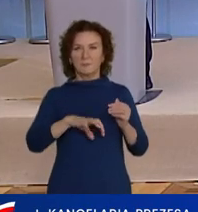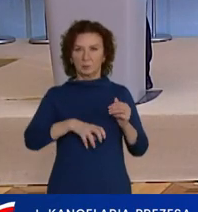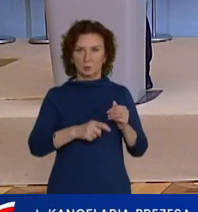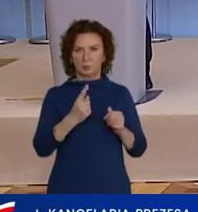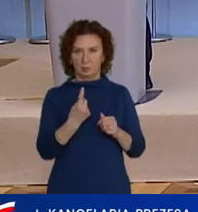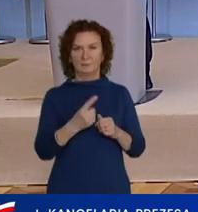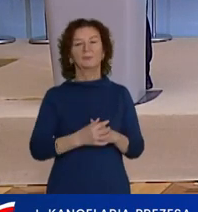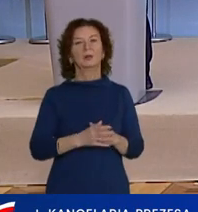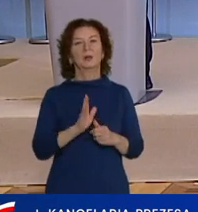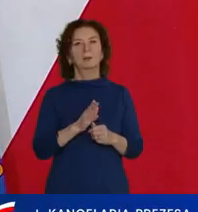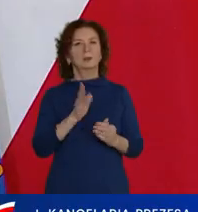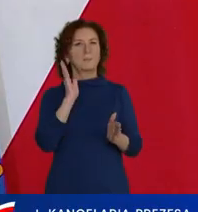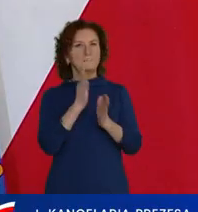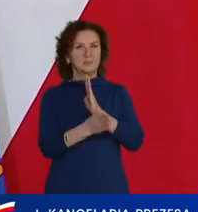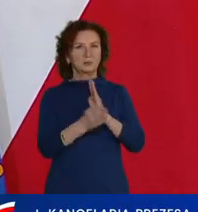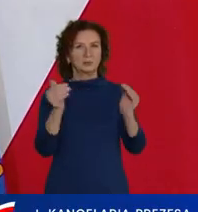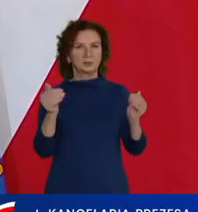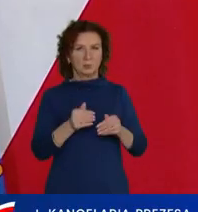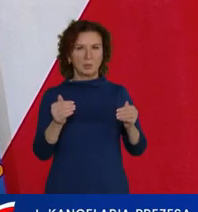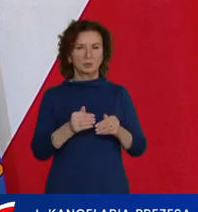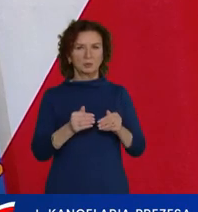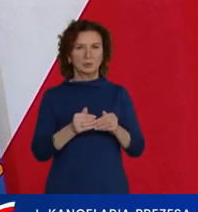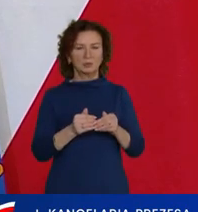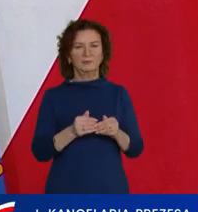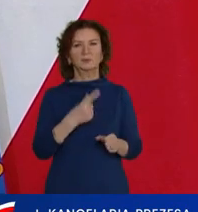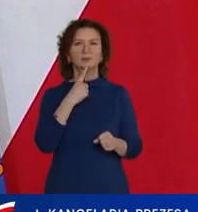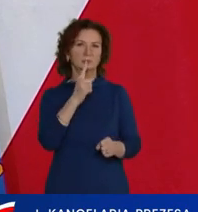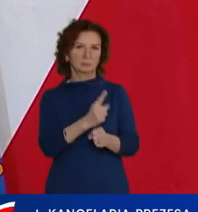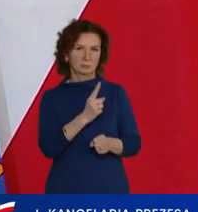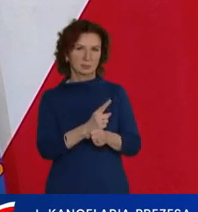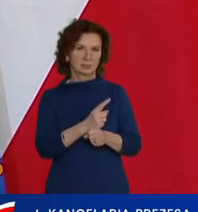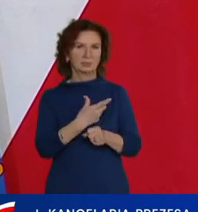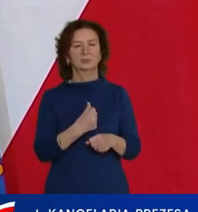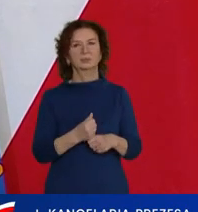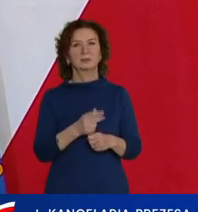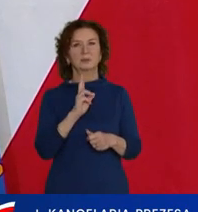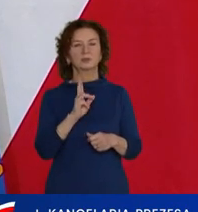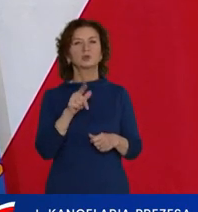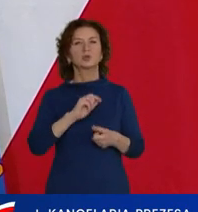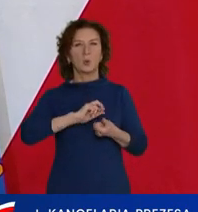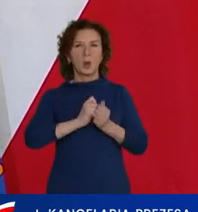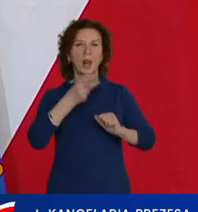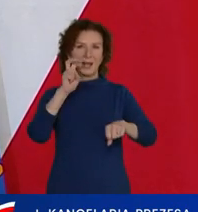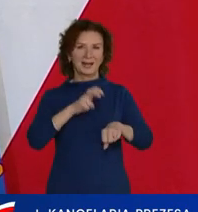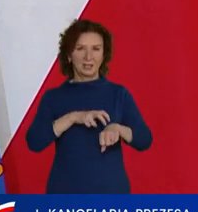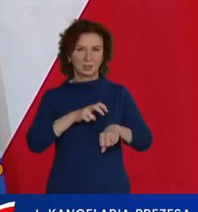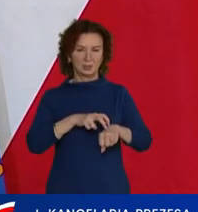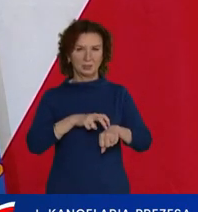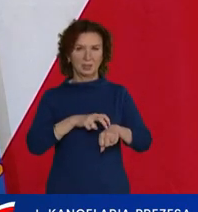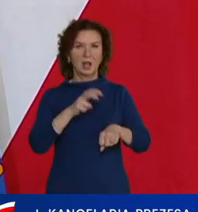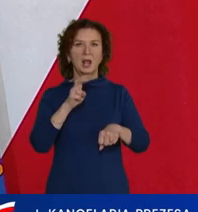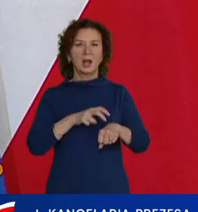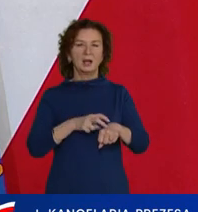miała taką bezpośrednią możliwość dokonywania kwalifikacji, to są oczywiście lekarze,